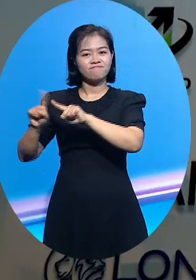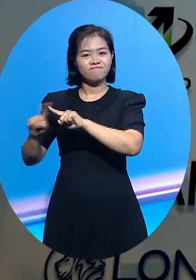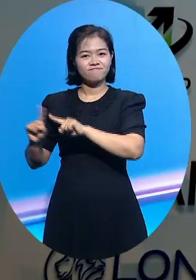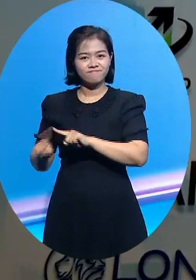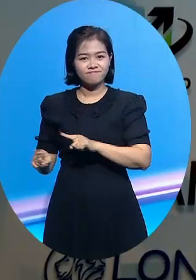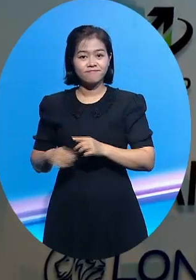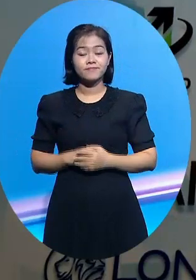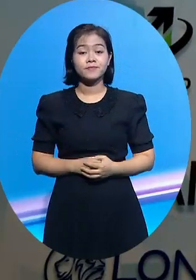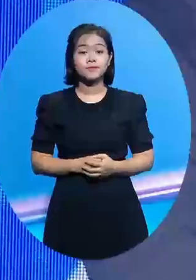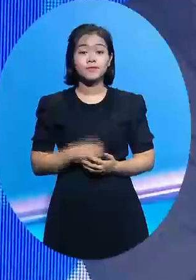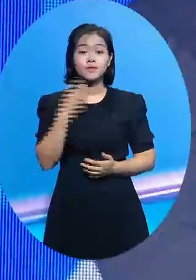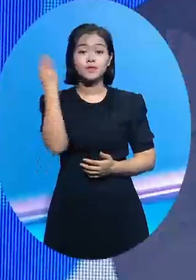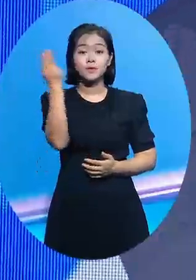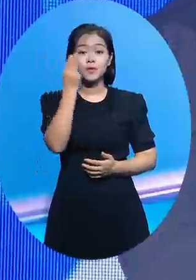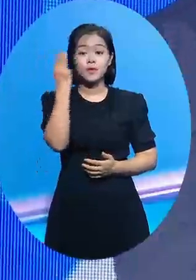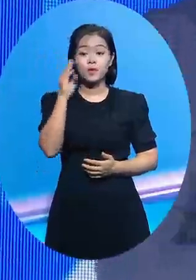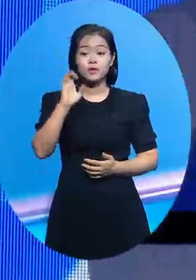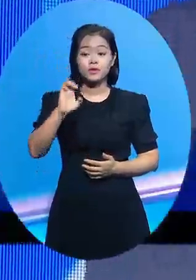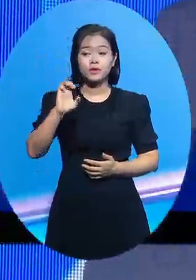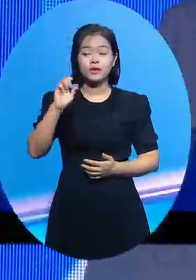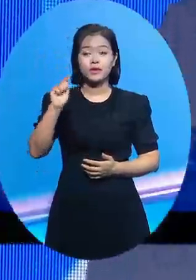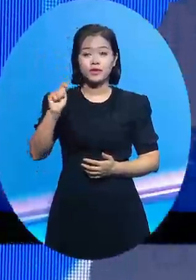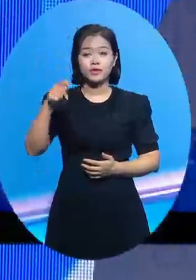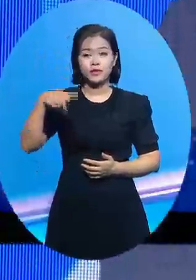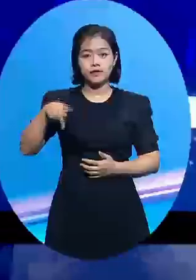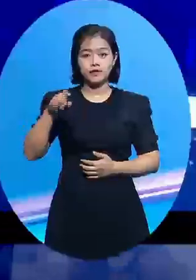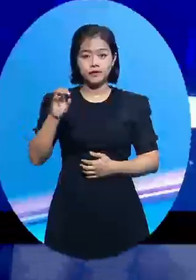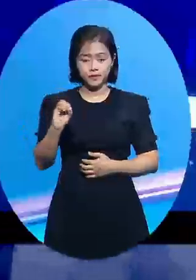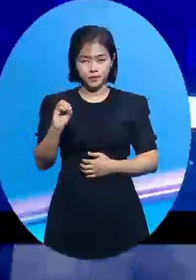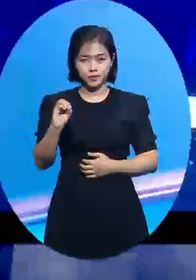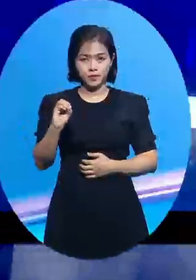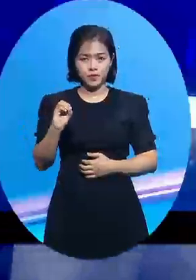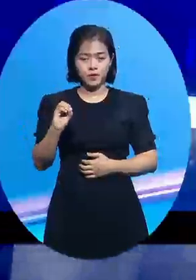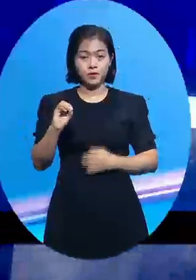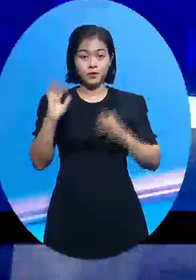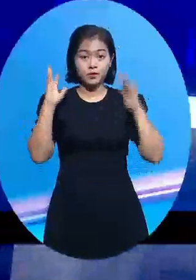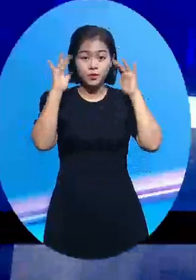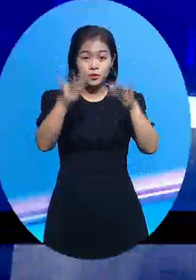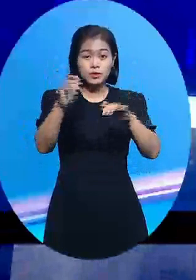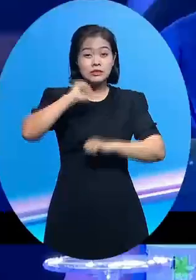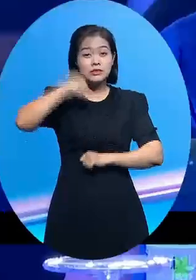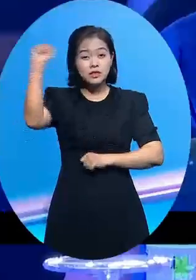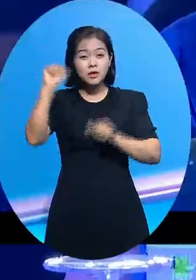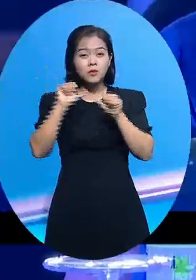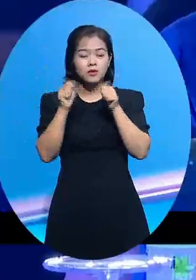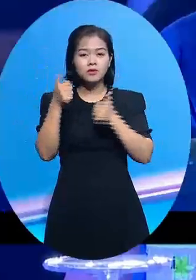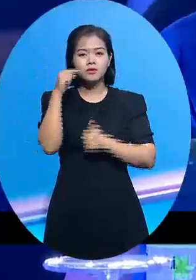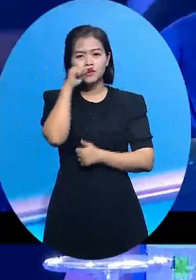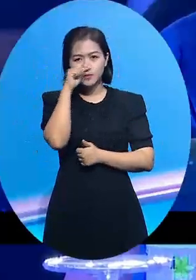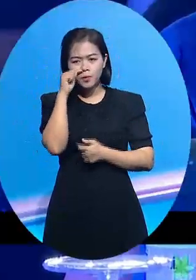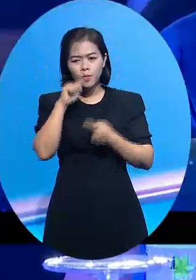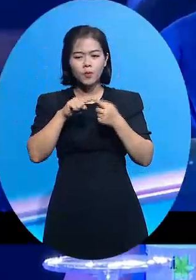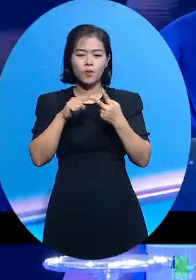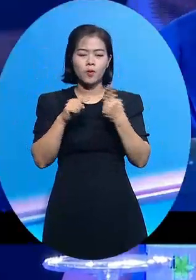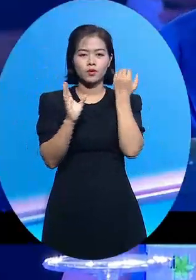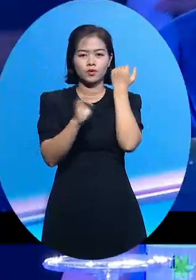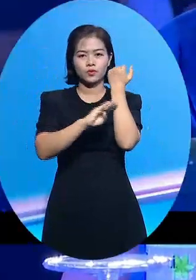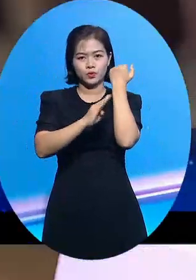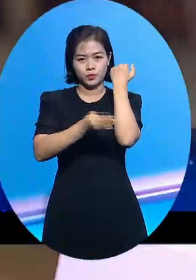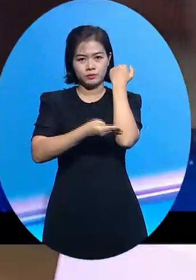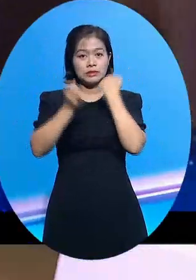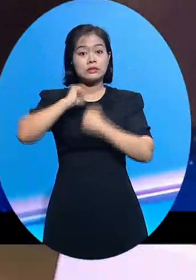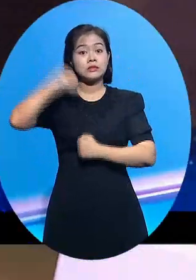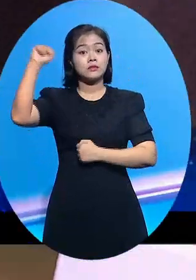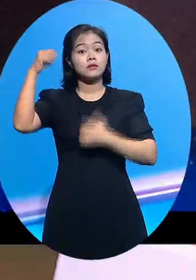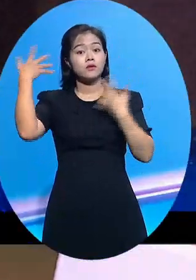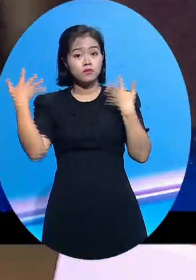Mô hình ngày hội đầu tư tài chính Expo được Info Finance làm rất thành công ở một số quốc gia như Singapore hay Dubai. Với Việt Nam, đây